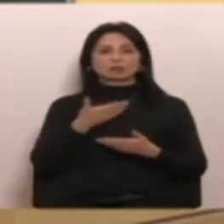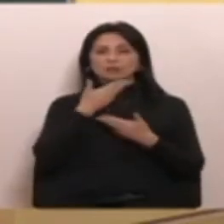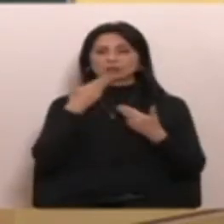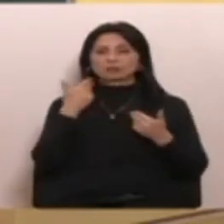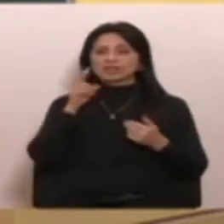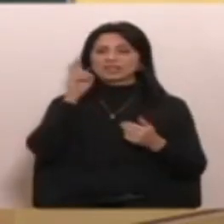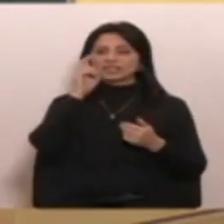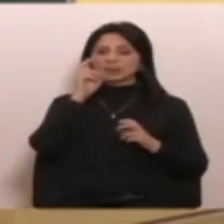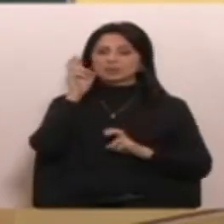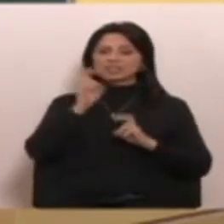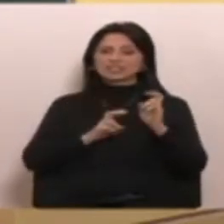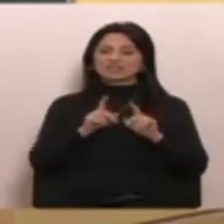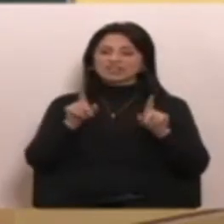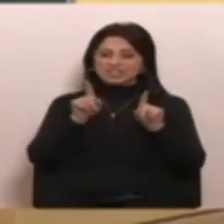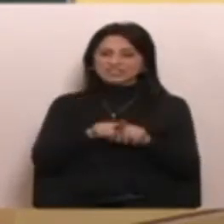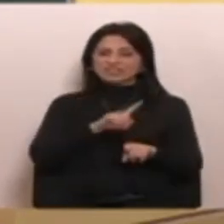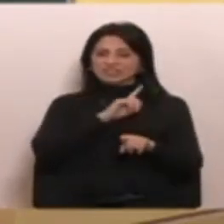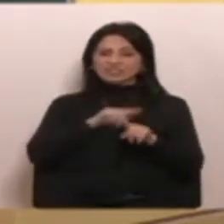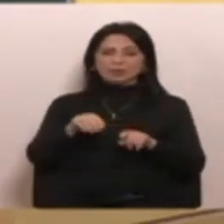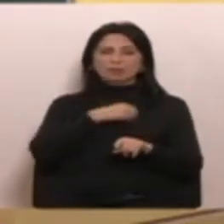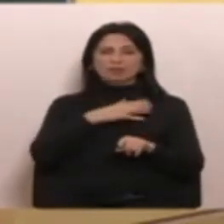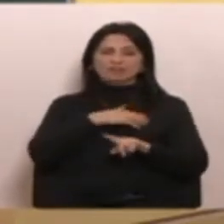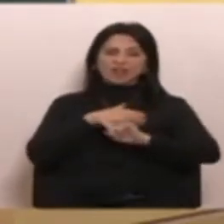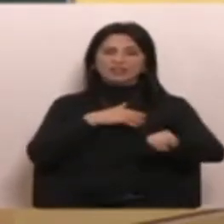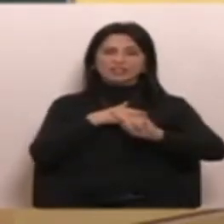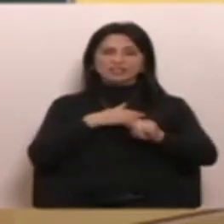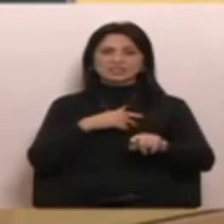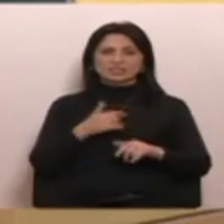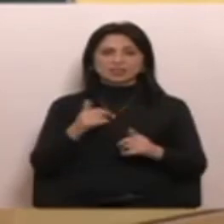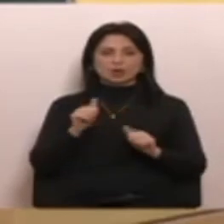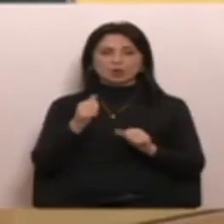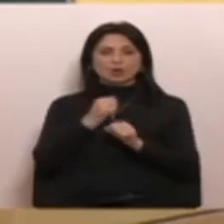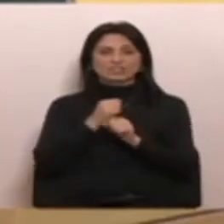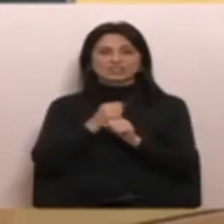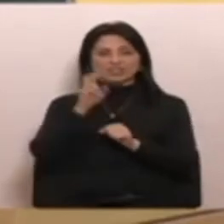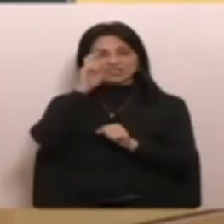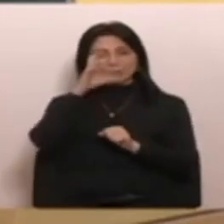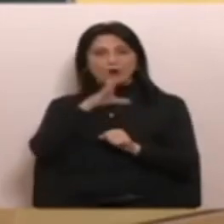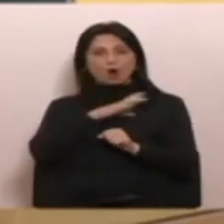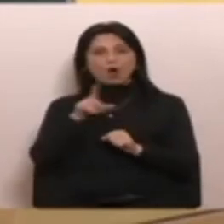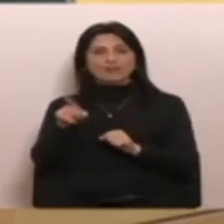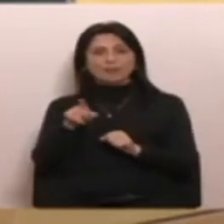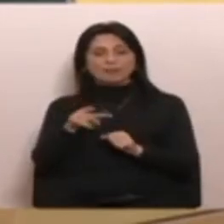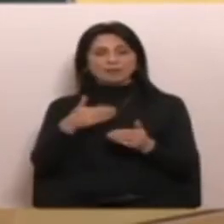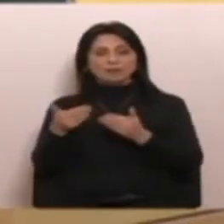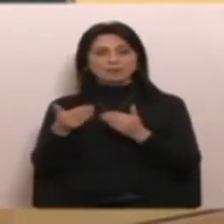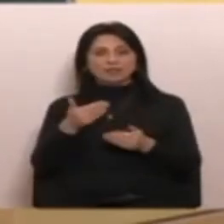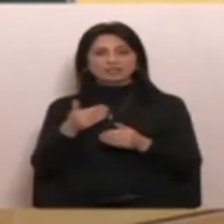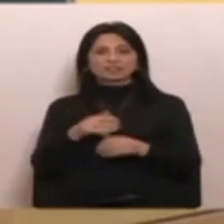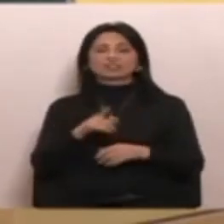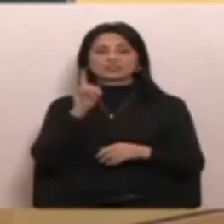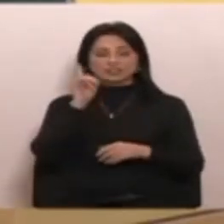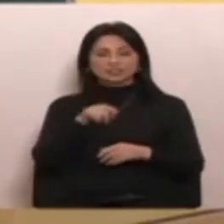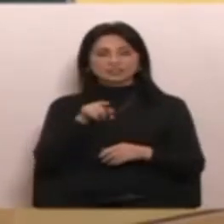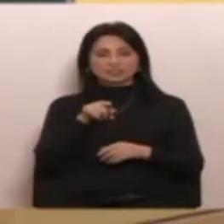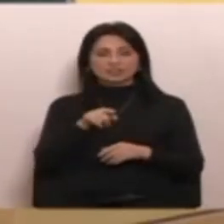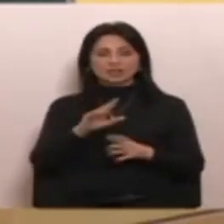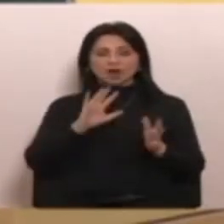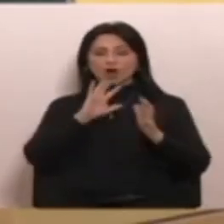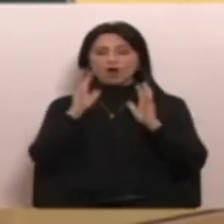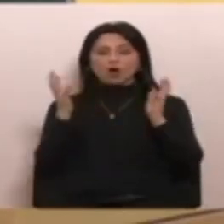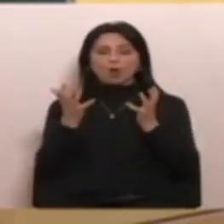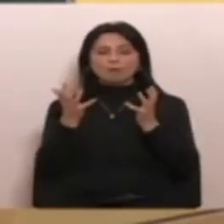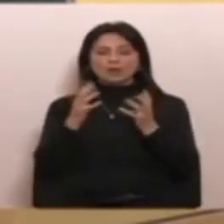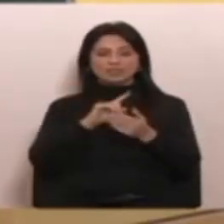სახელმწიფო საწარმოების ისეთივე სწრაფი პრივატიზება, როგორც ჩვენ ამას ვახერხებთ სახელმწიფო ქონებასთან მიმართებაში. მოგახსენებთ, რომ ეს არის კომპლექსური